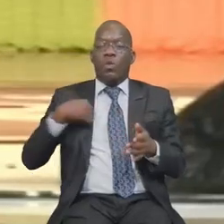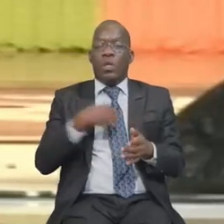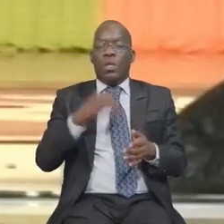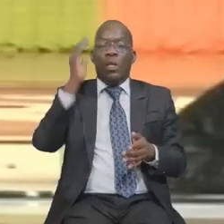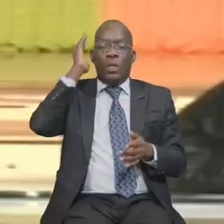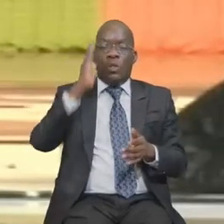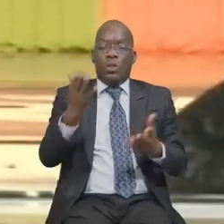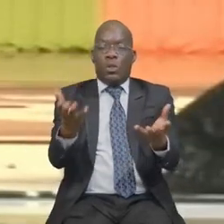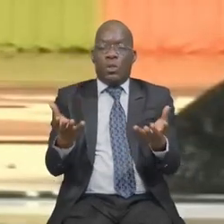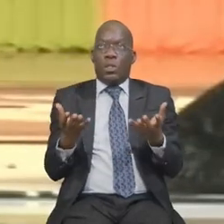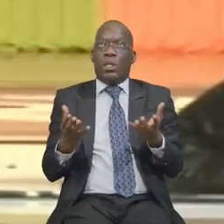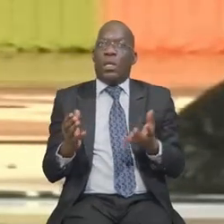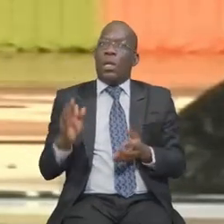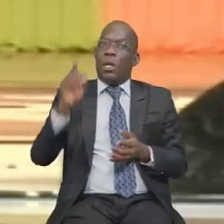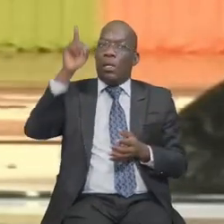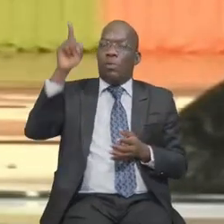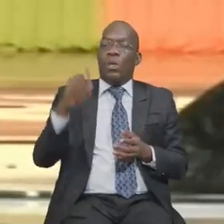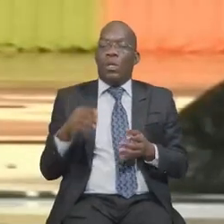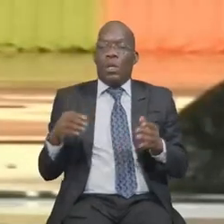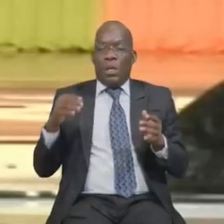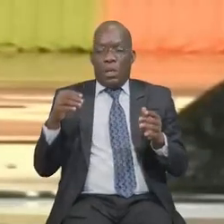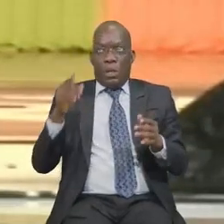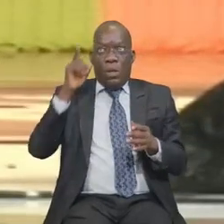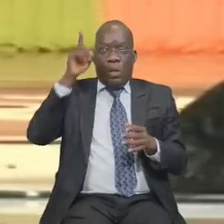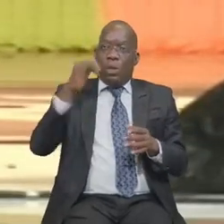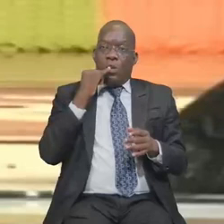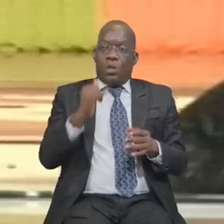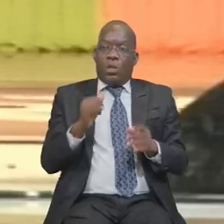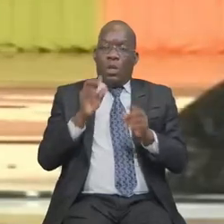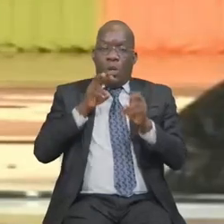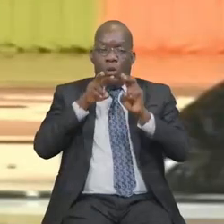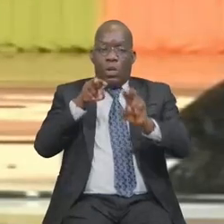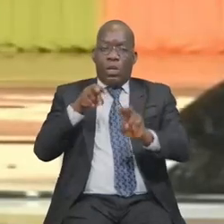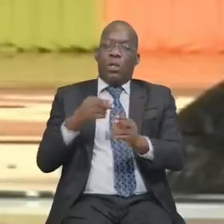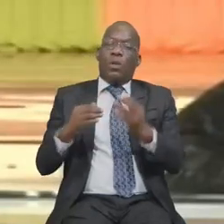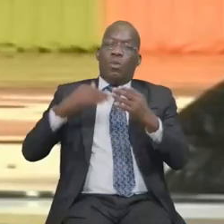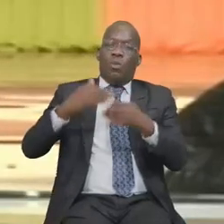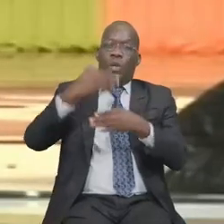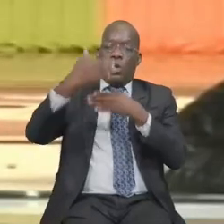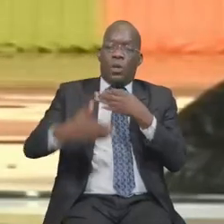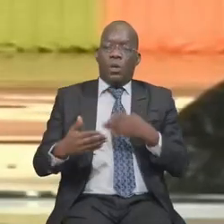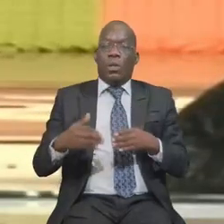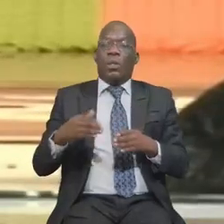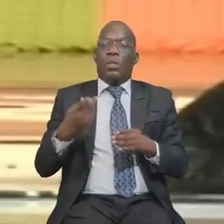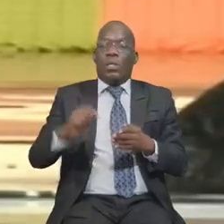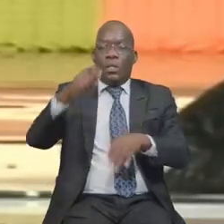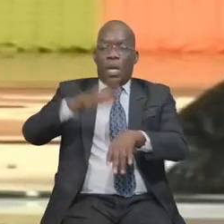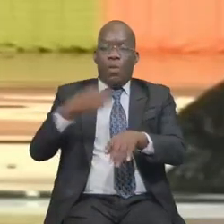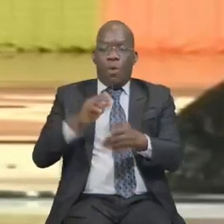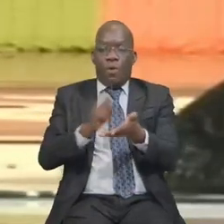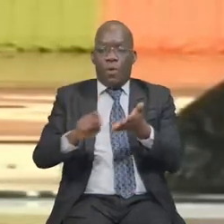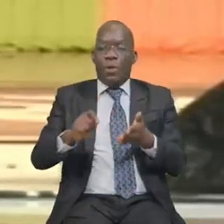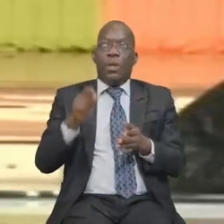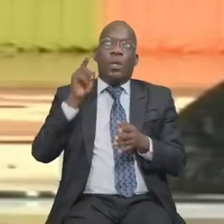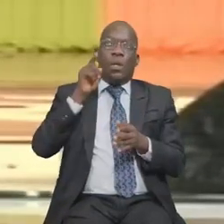Il regarde au-delà où il écrivait. Et regardez la naissance de